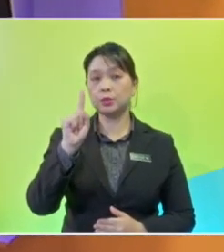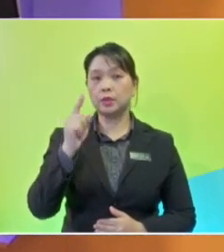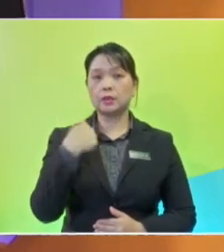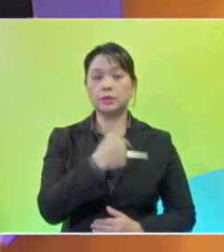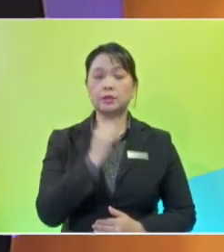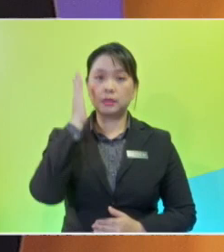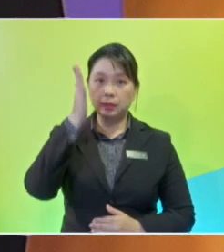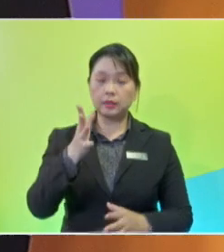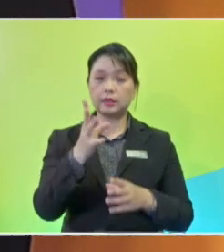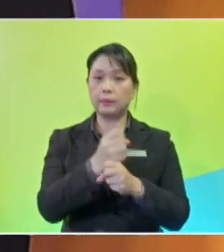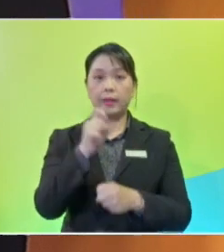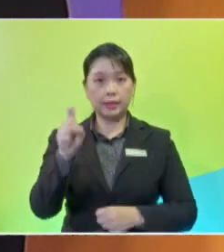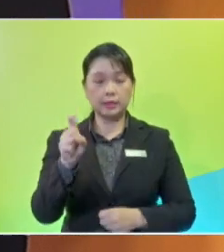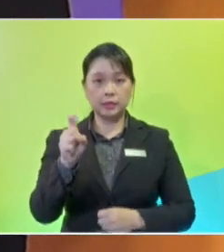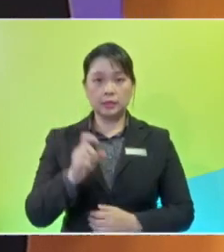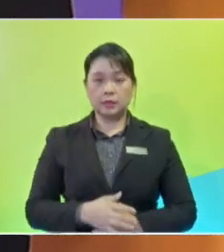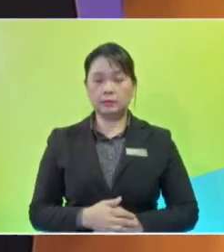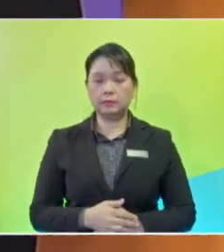x oke